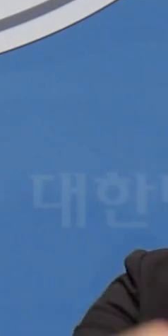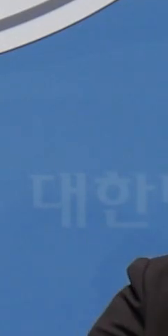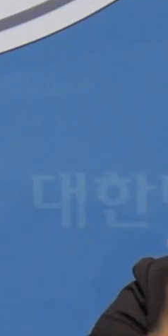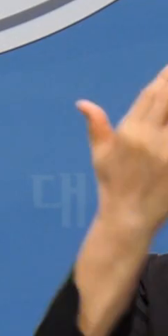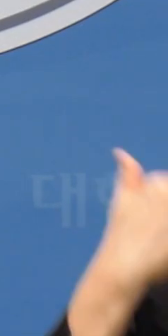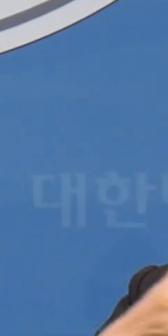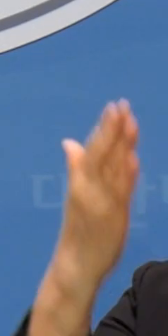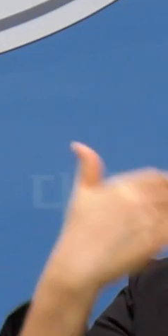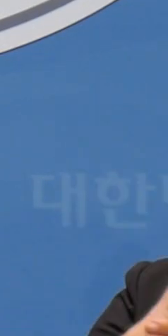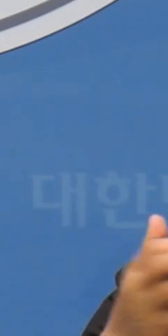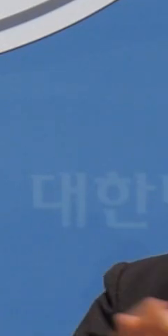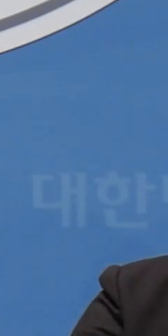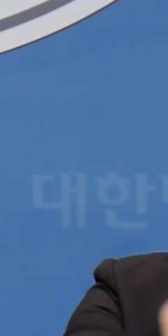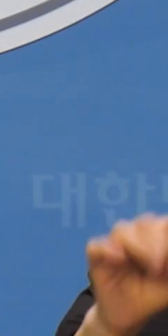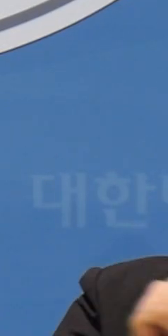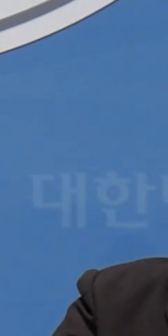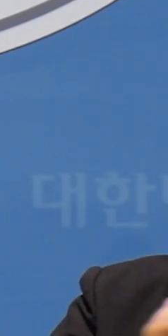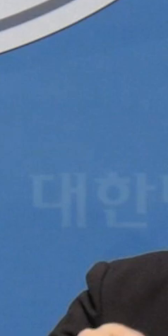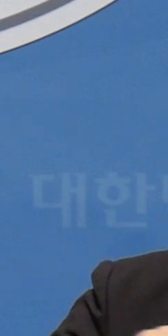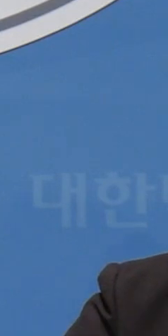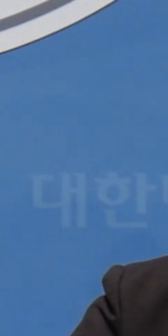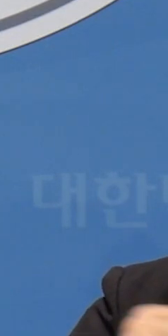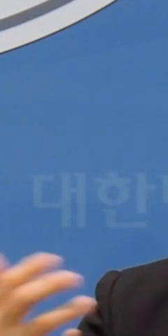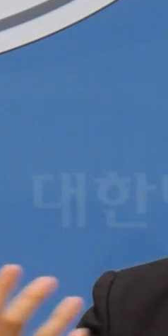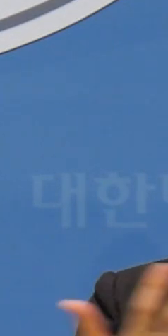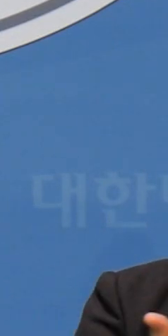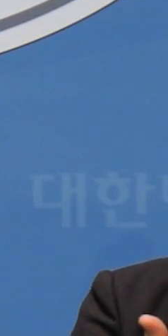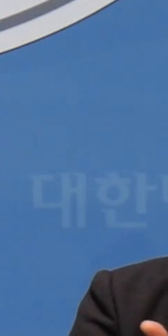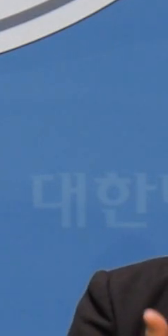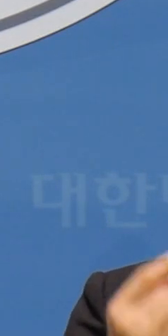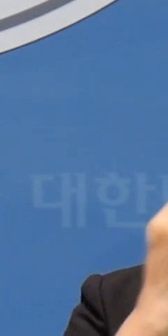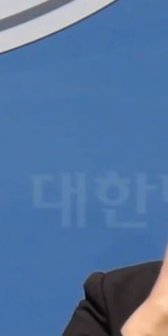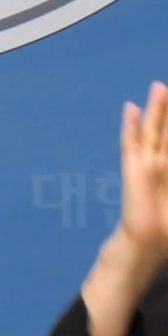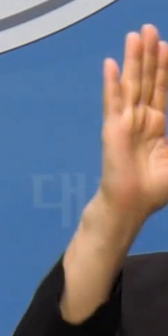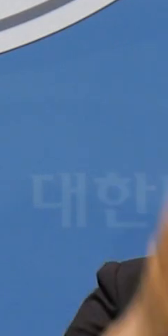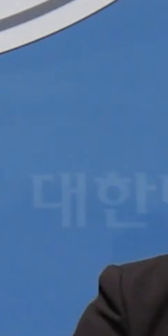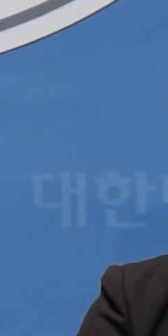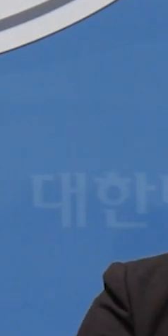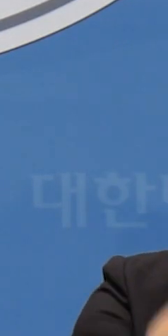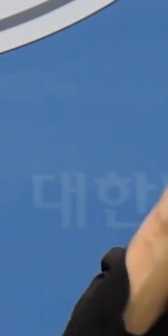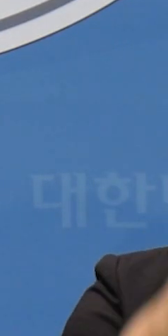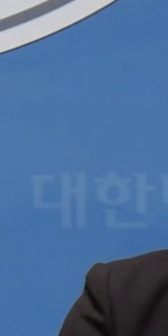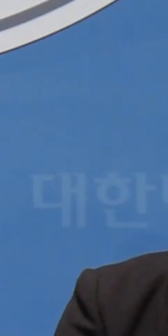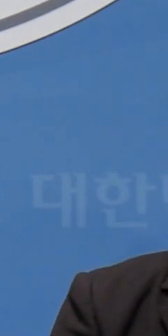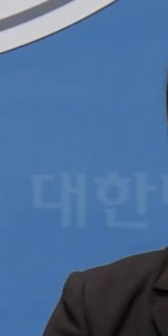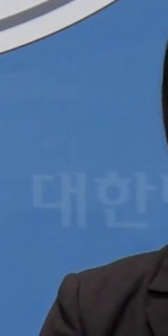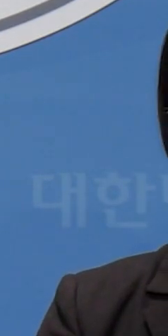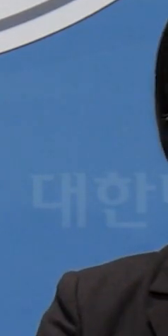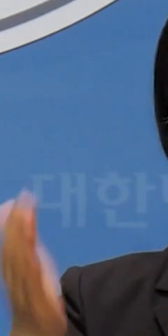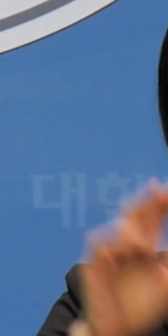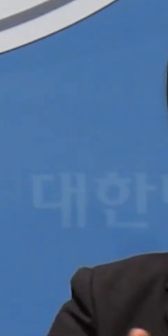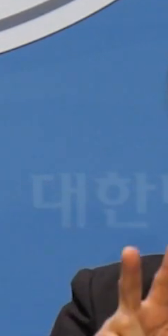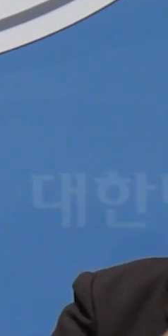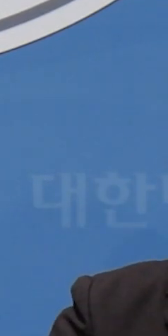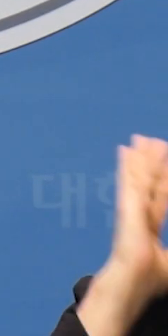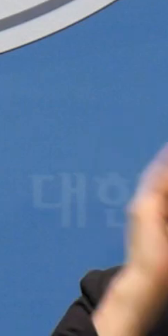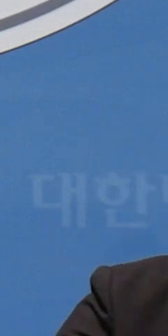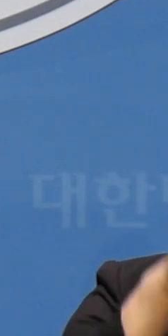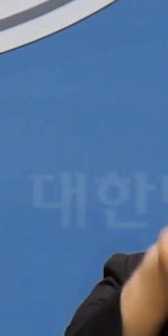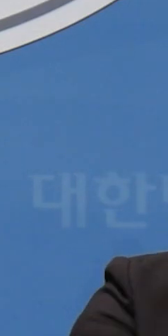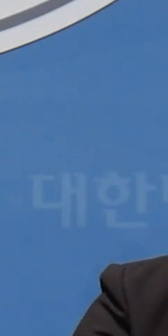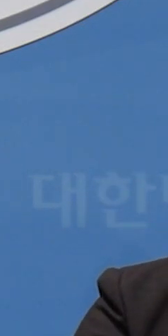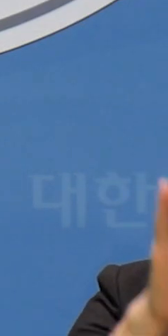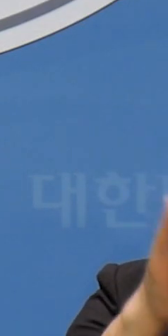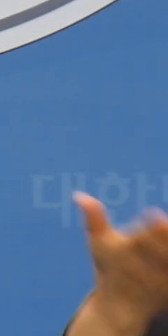과거 경제적 역동과 활력이 넘치는 영광의 도시였습니다. 그러나 지금 의정부는